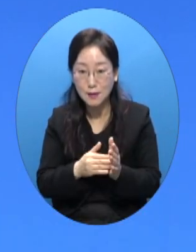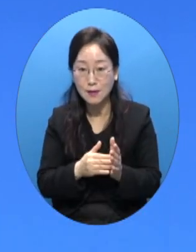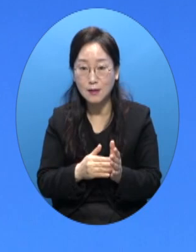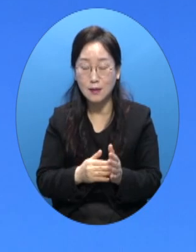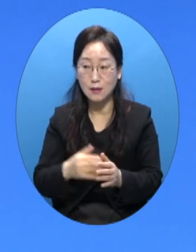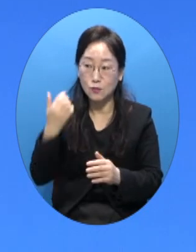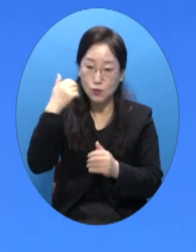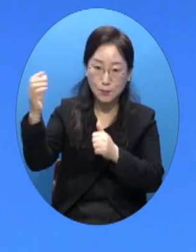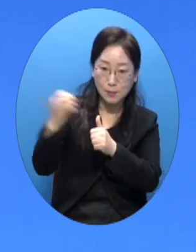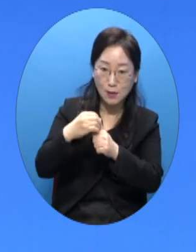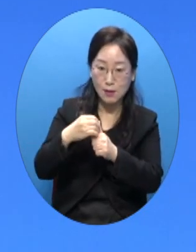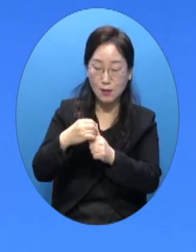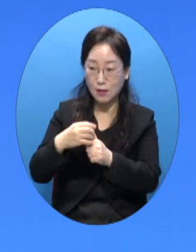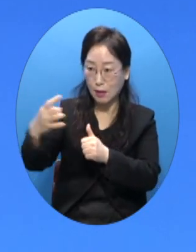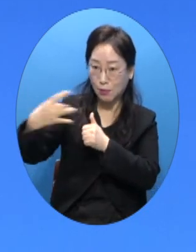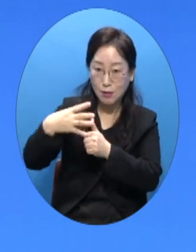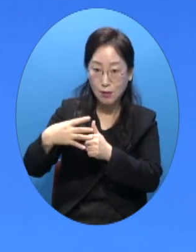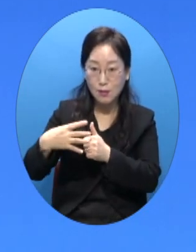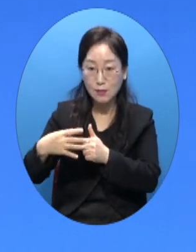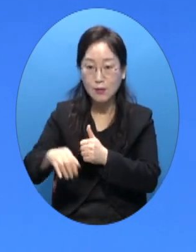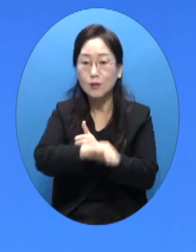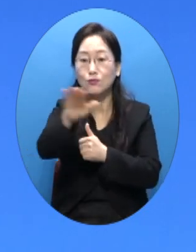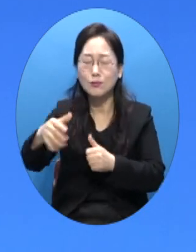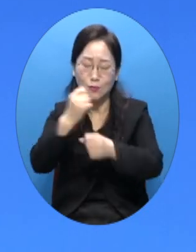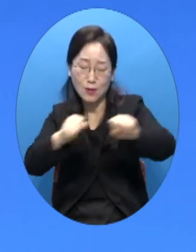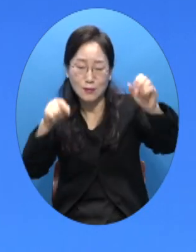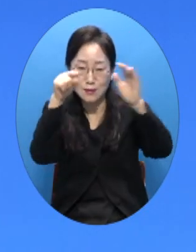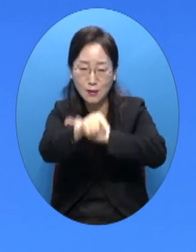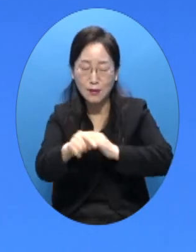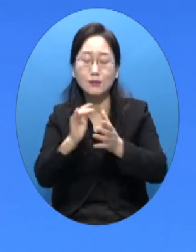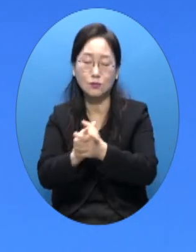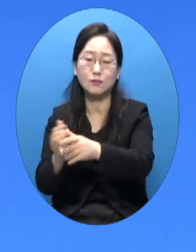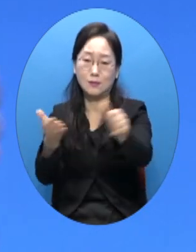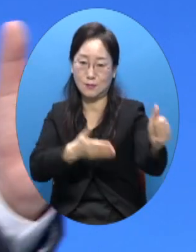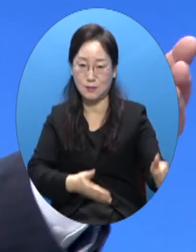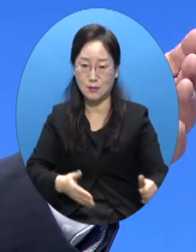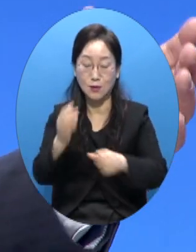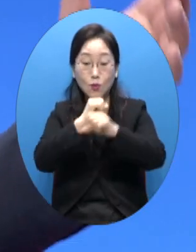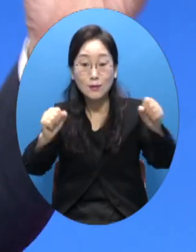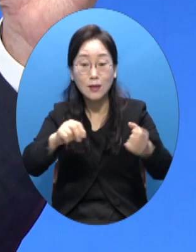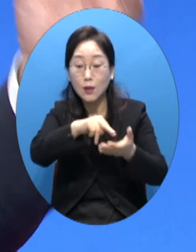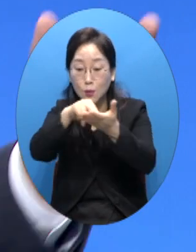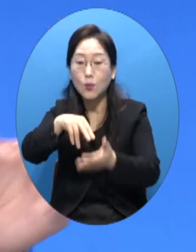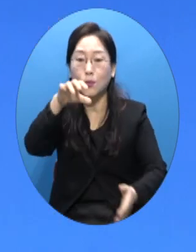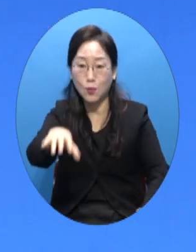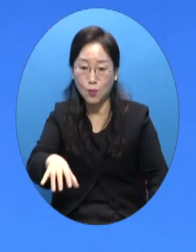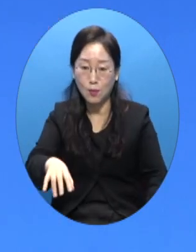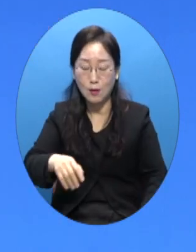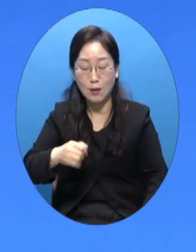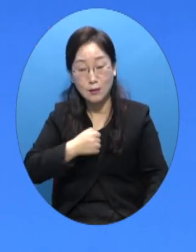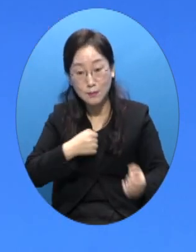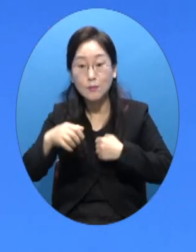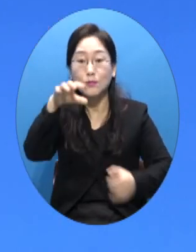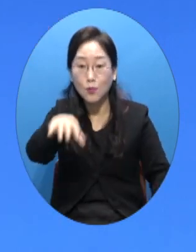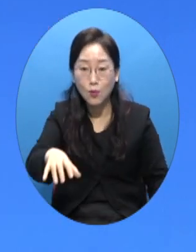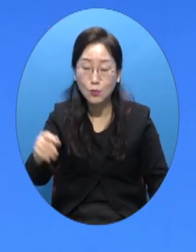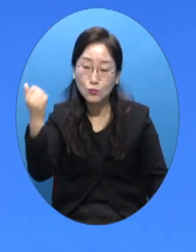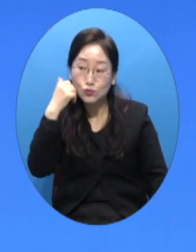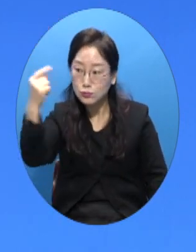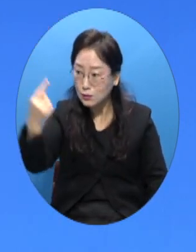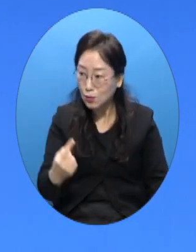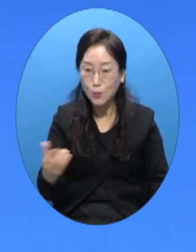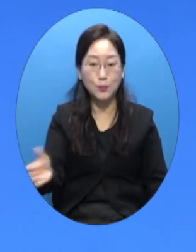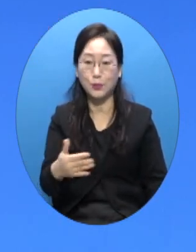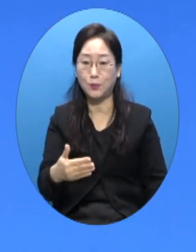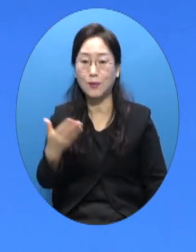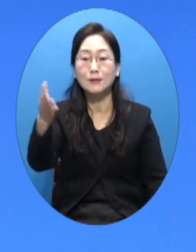배신당했을 때 버림받았을 때 우리는 광야로 나가야 됩니다 광야는 외로운 것입니다 쓸한 것입니다 아무도 찾아오지 않는 것입니다